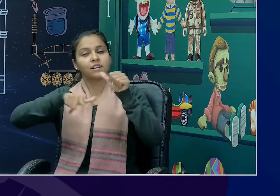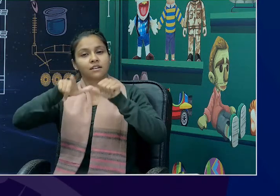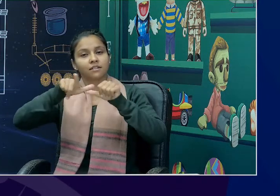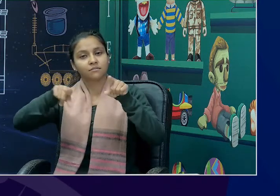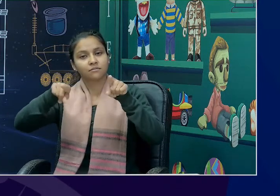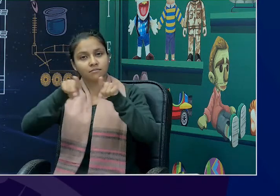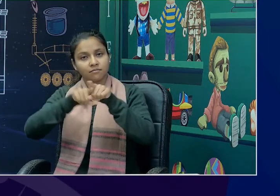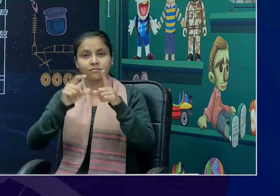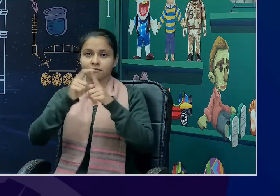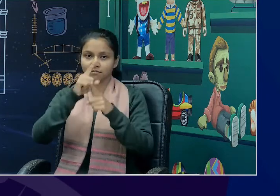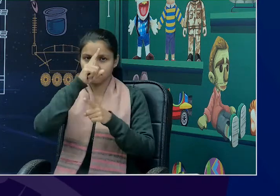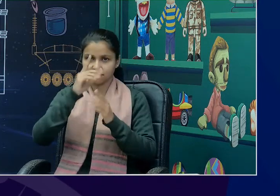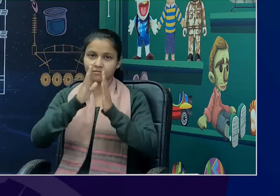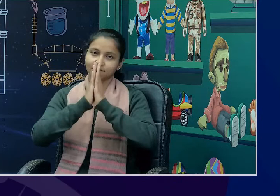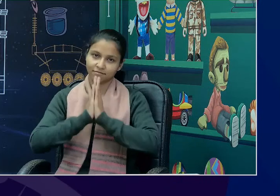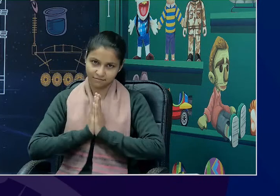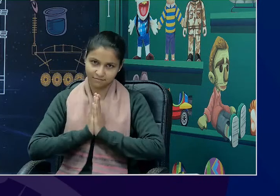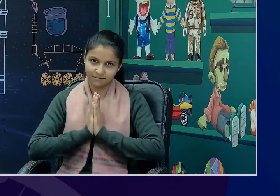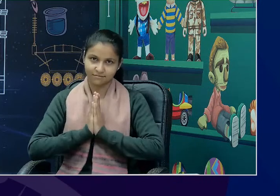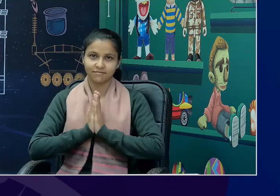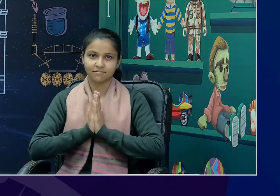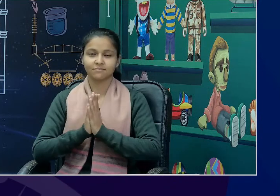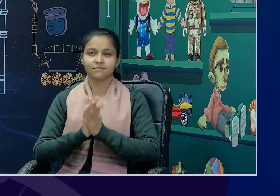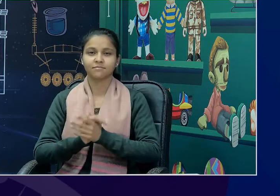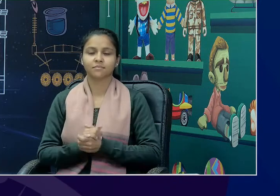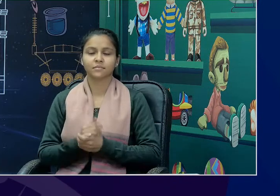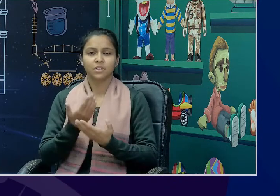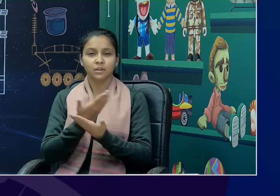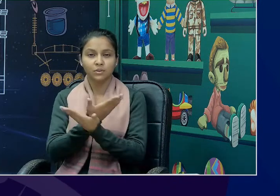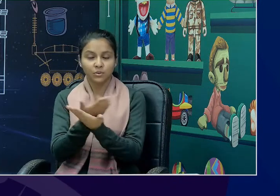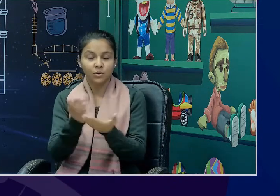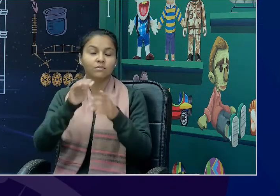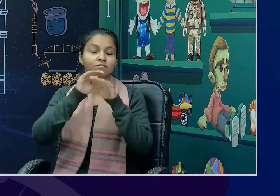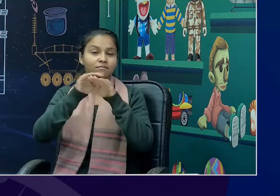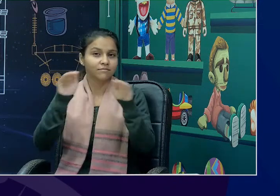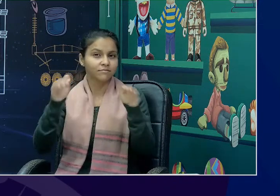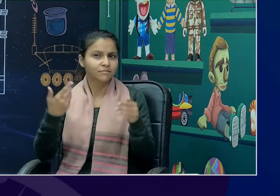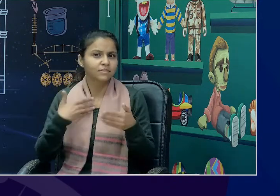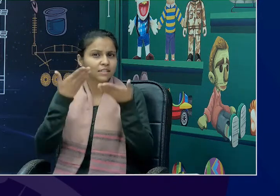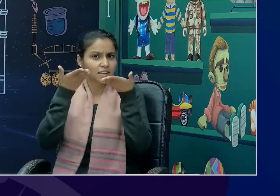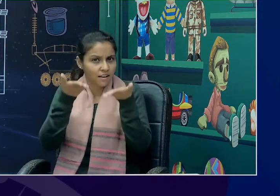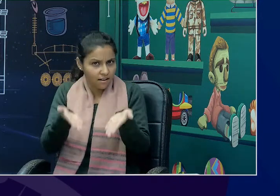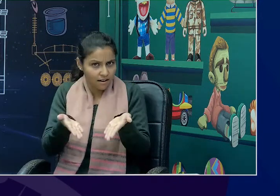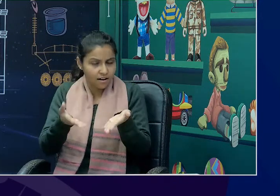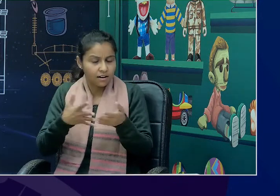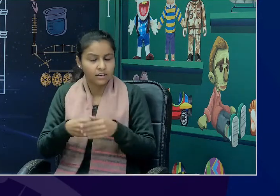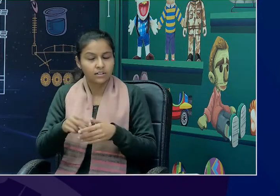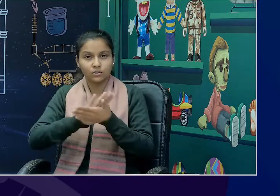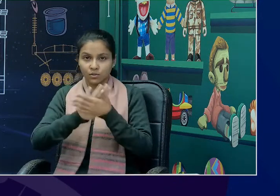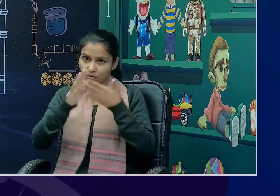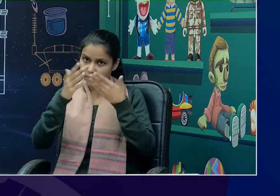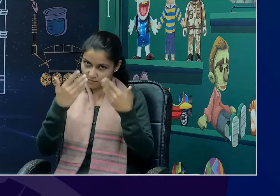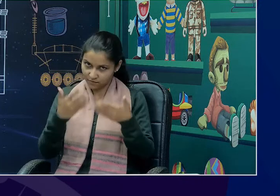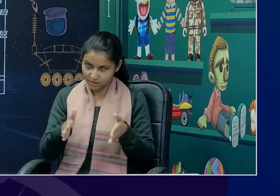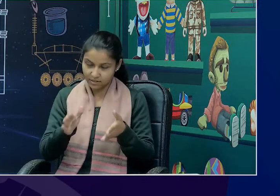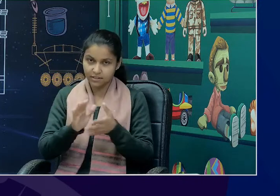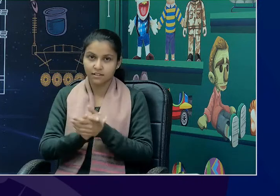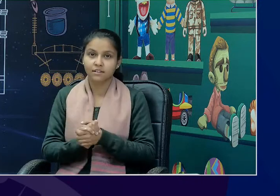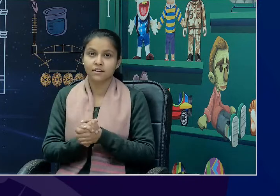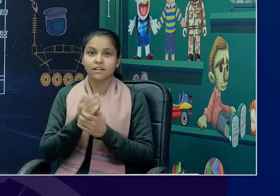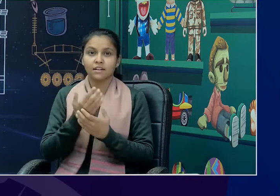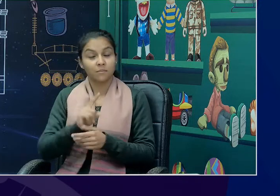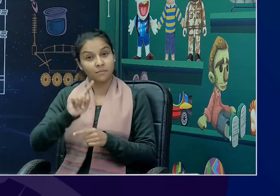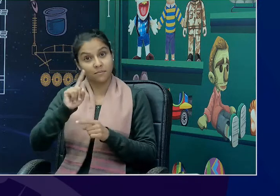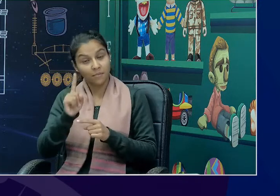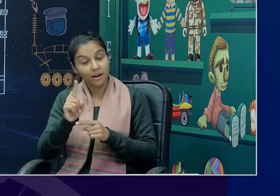दीपाली भूषण जी का भी. धन्यवाद दीपाली जी. सो डियर स्टूडेंट्स एंड लर्नर्स, आज का सत्र हम यहीं समाप्त करते हैं, लेकिन